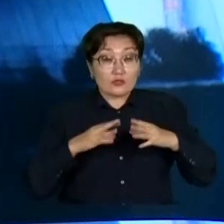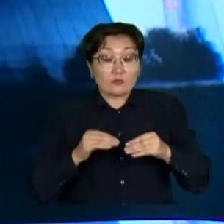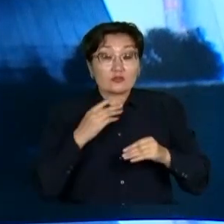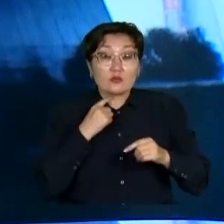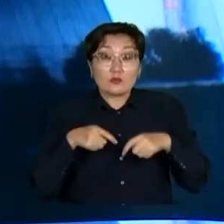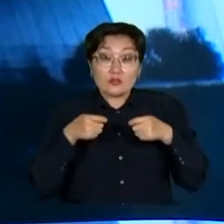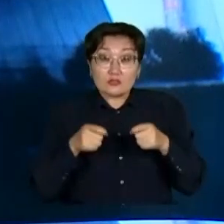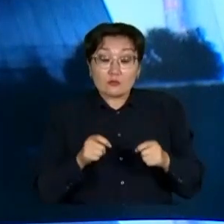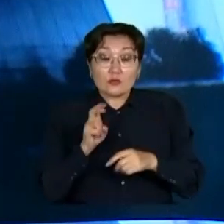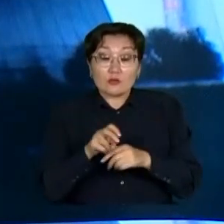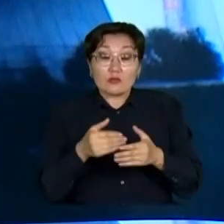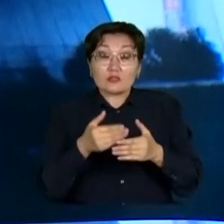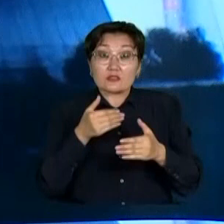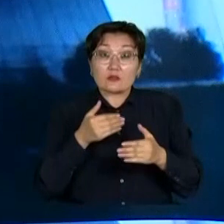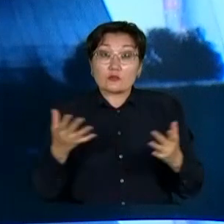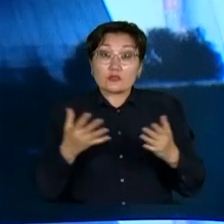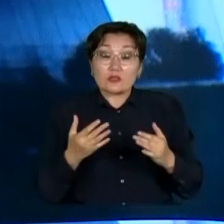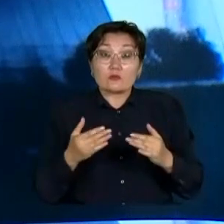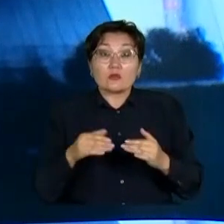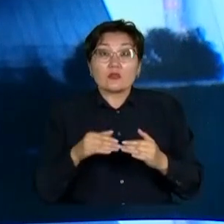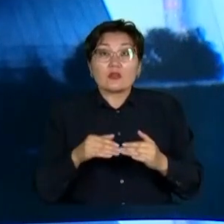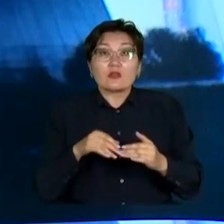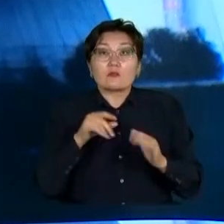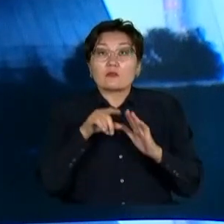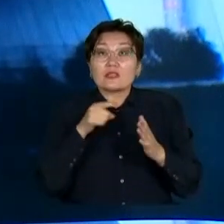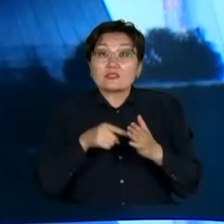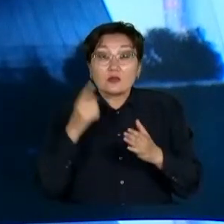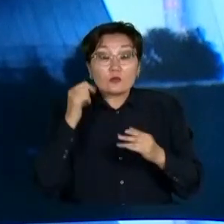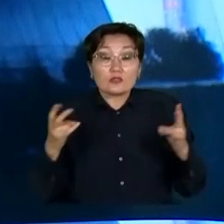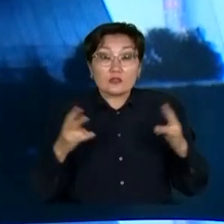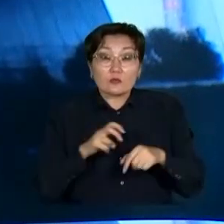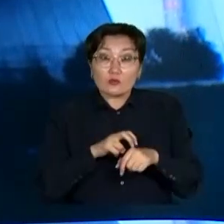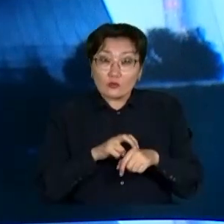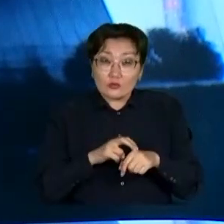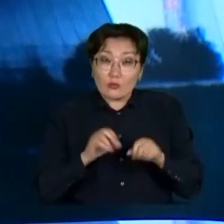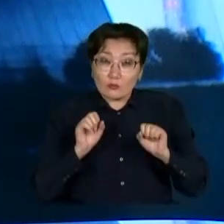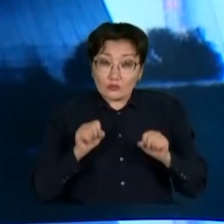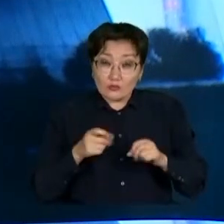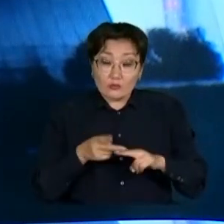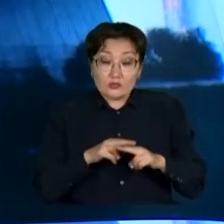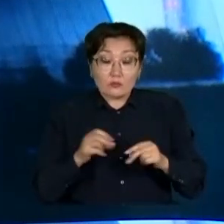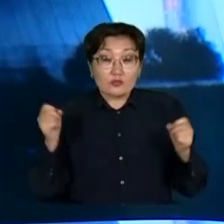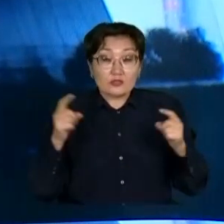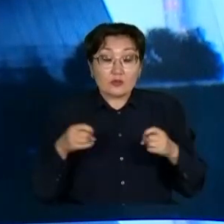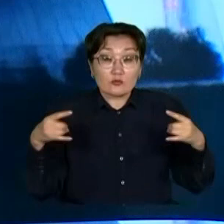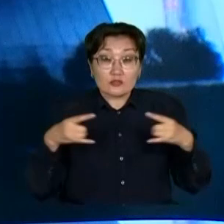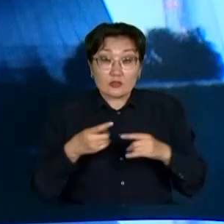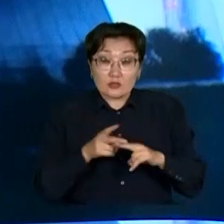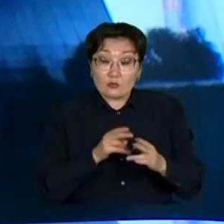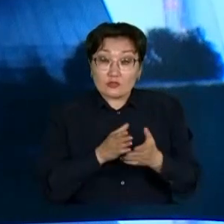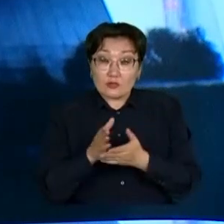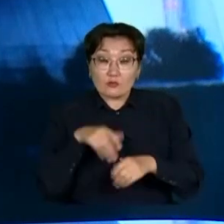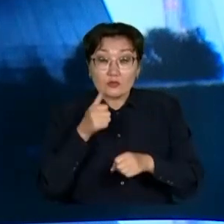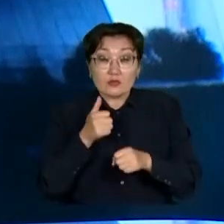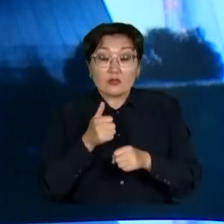халықтық дауыс беруге бармас бұрын қандай дүниелерді білуі керек? Қорқынышқа орын бар ма? Бұл жөнде білу үшін студиямызға осы саланың